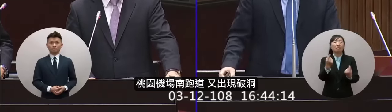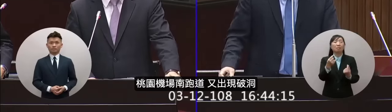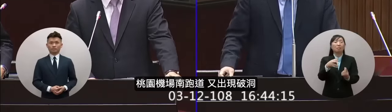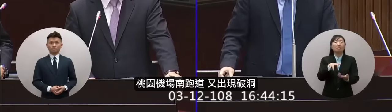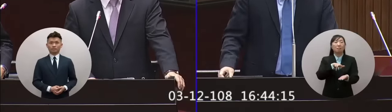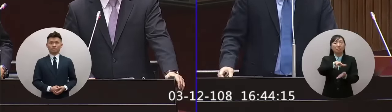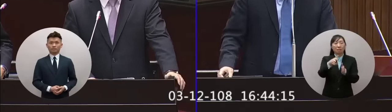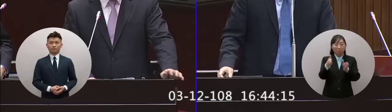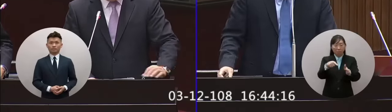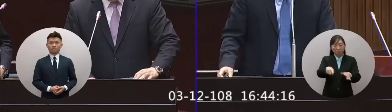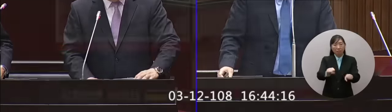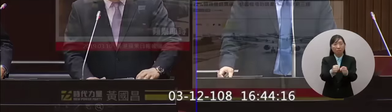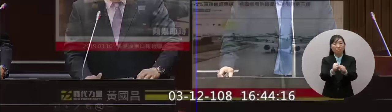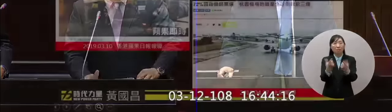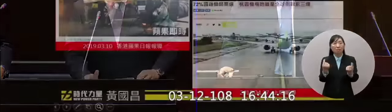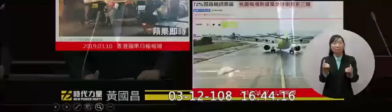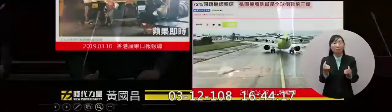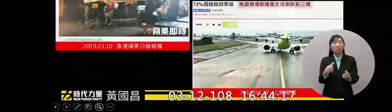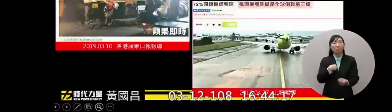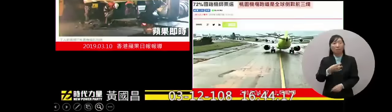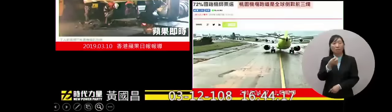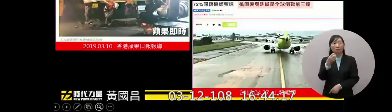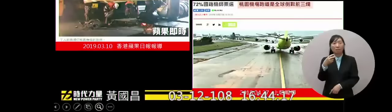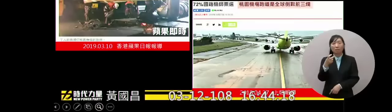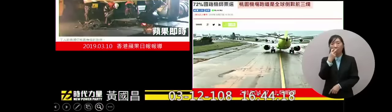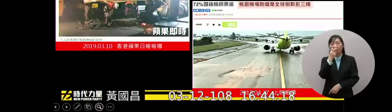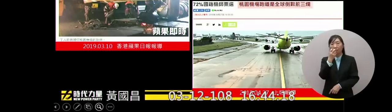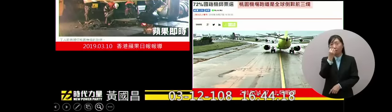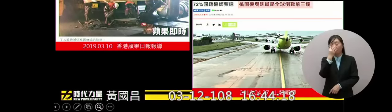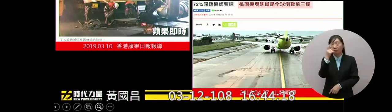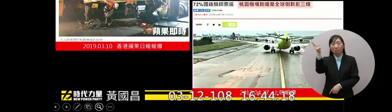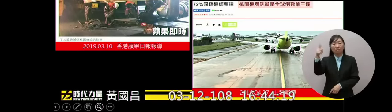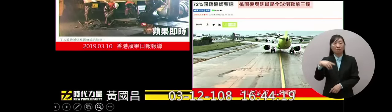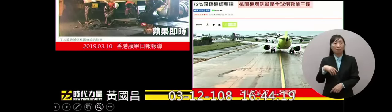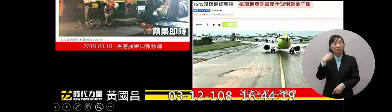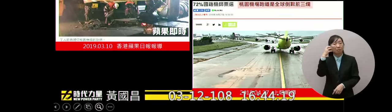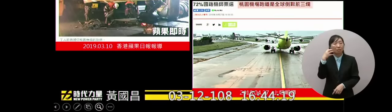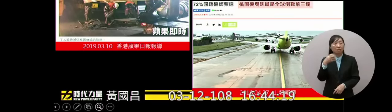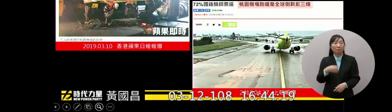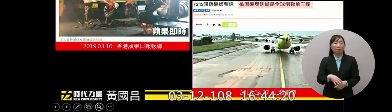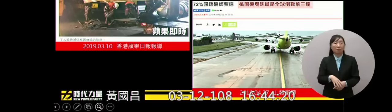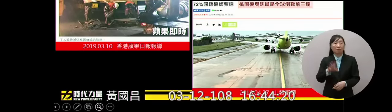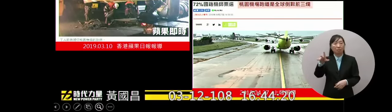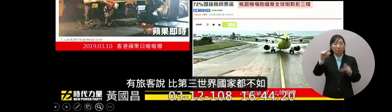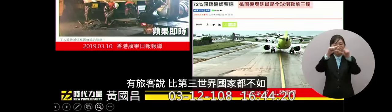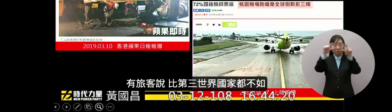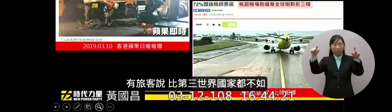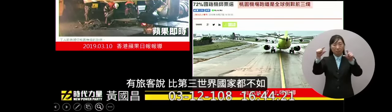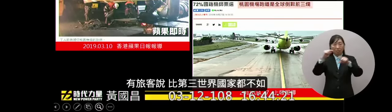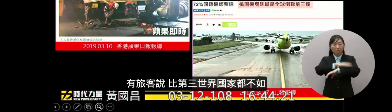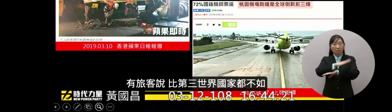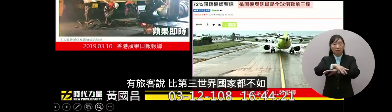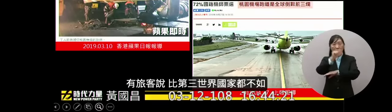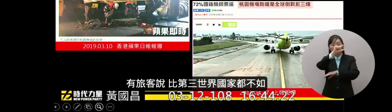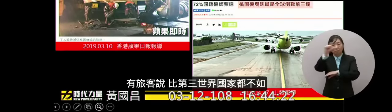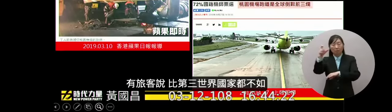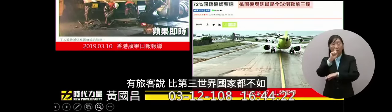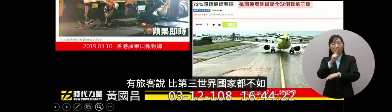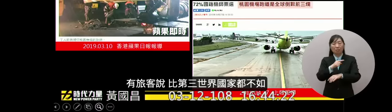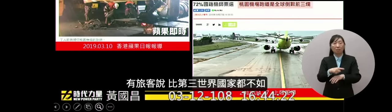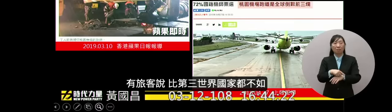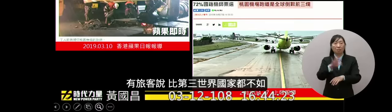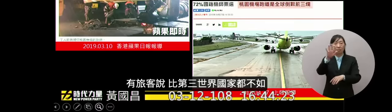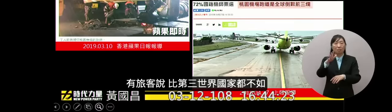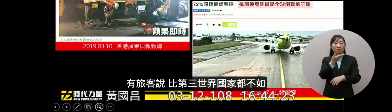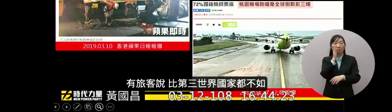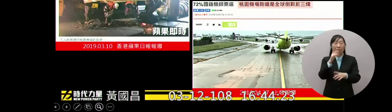洞。香港的苹果，既然标题是下有旅客说比第三世界